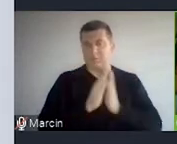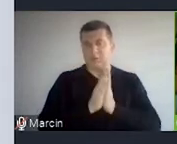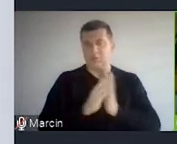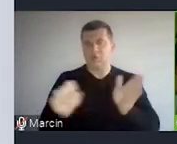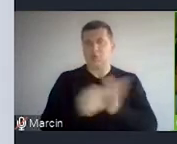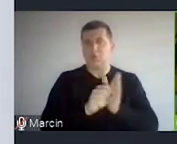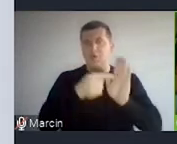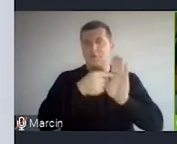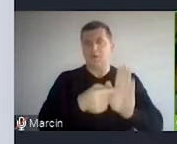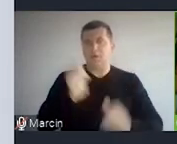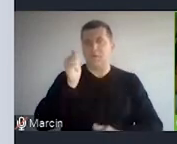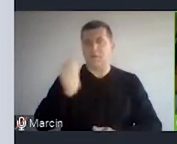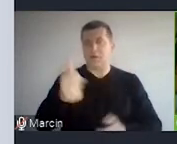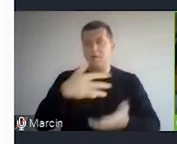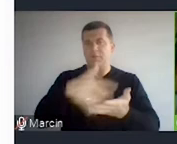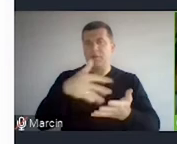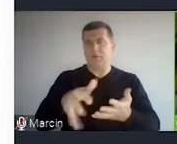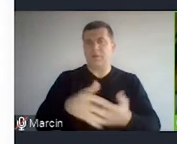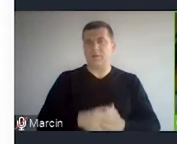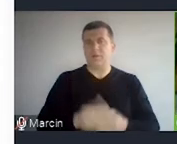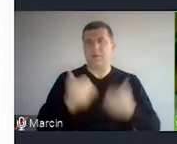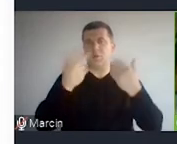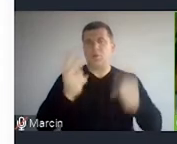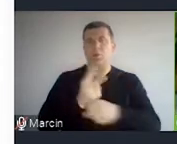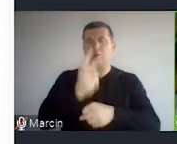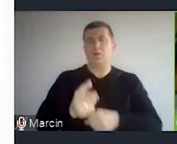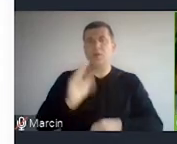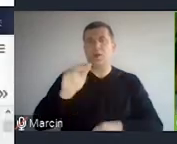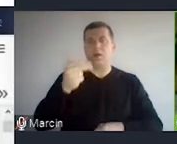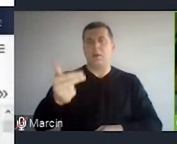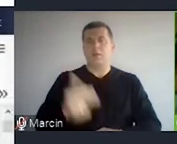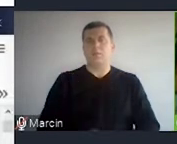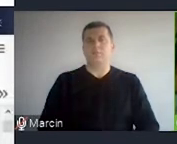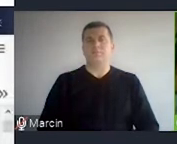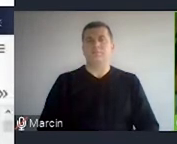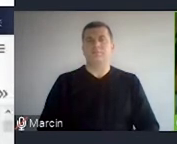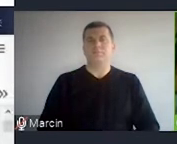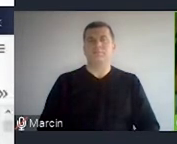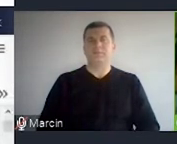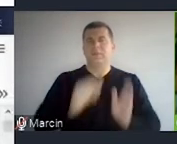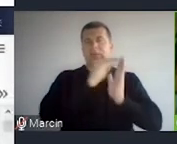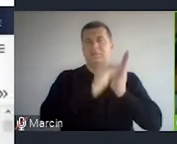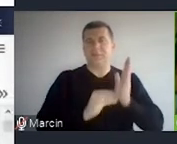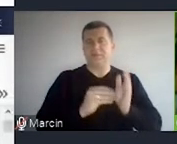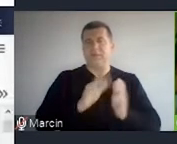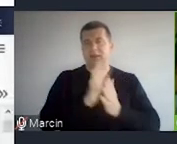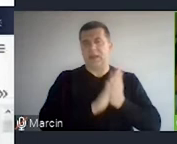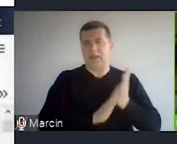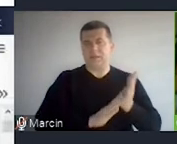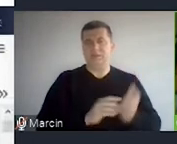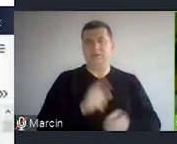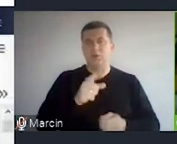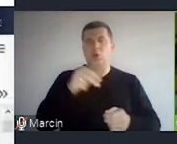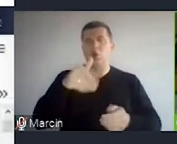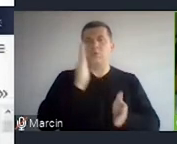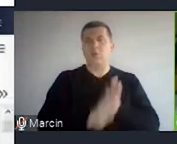wytycznych kwalifikowalności wydatków. Udostępniłem Wam je w tej chwili w spis treści.